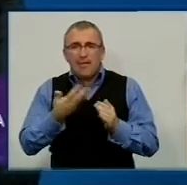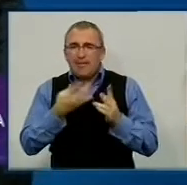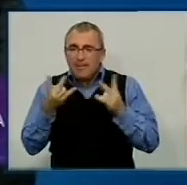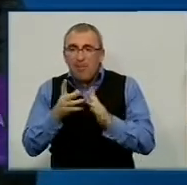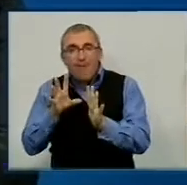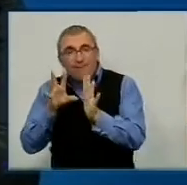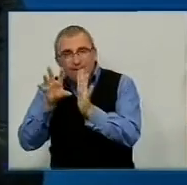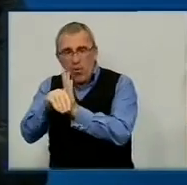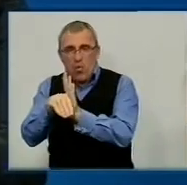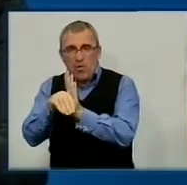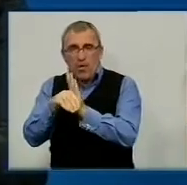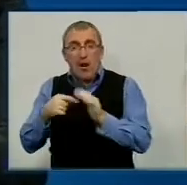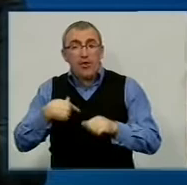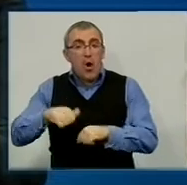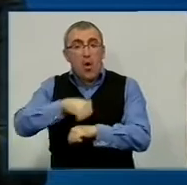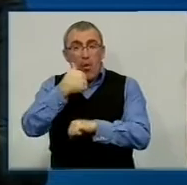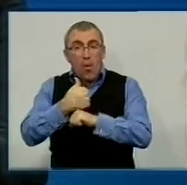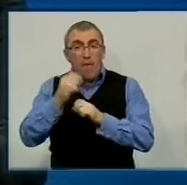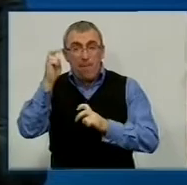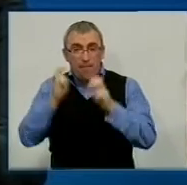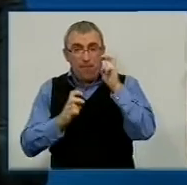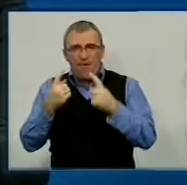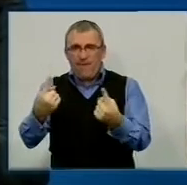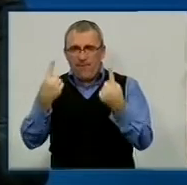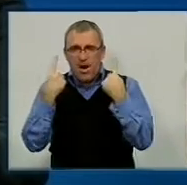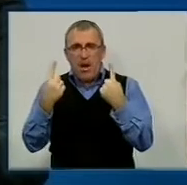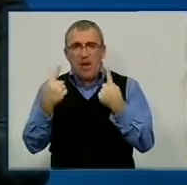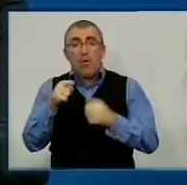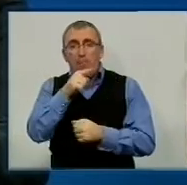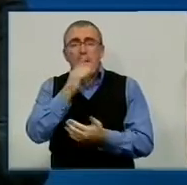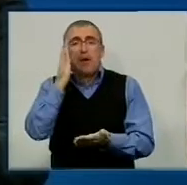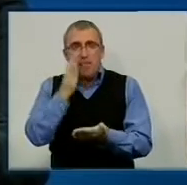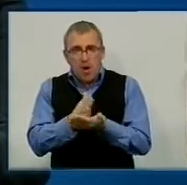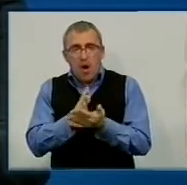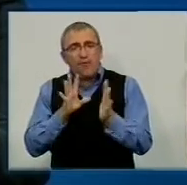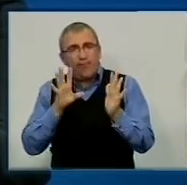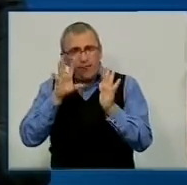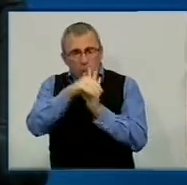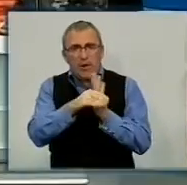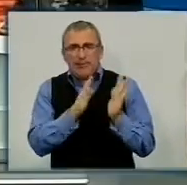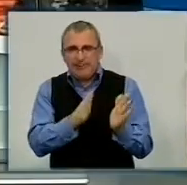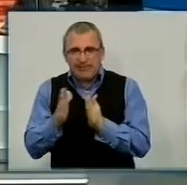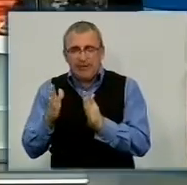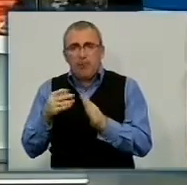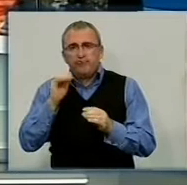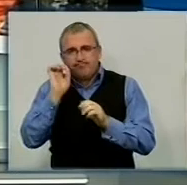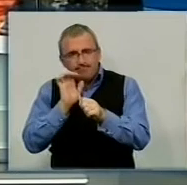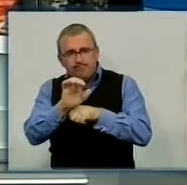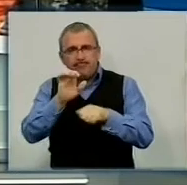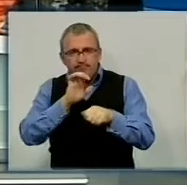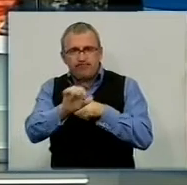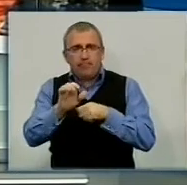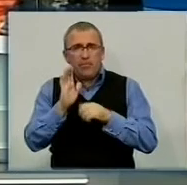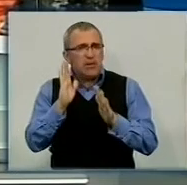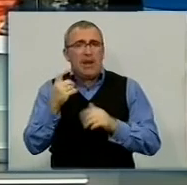але наші головні підприємці тобто великі вони мають уже входять в систему і поставляють свою продукцію не тільки на